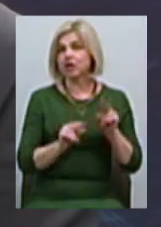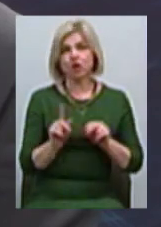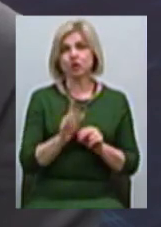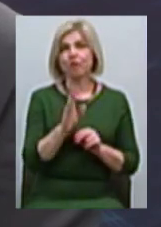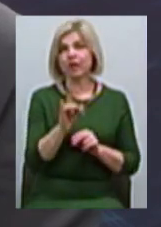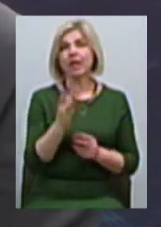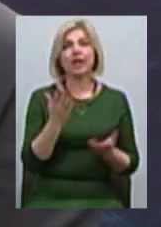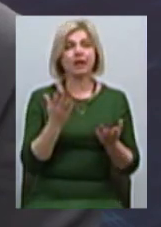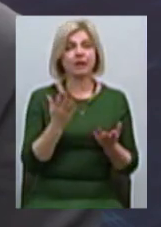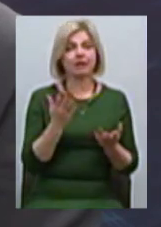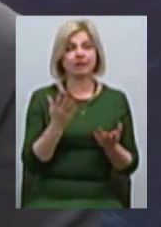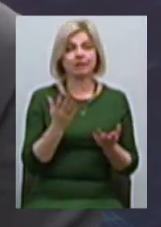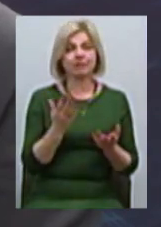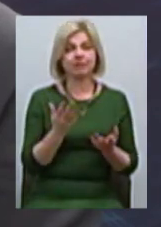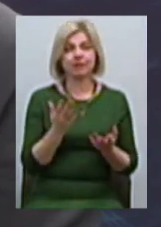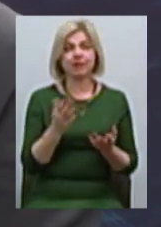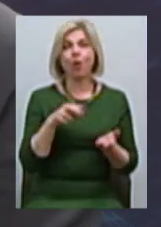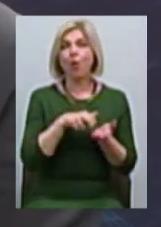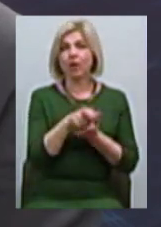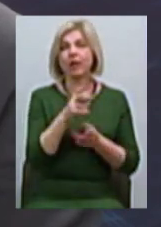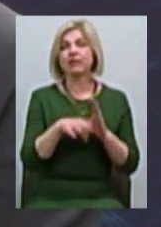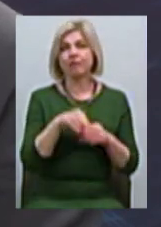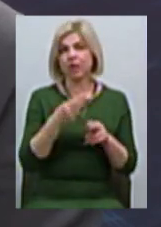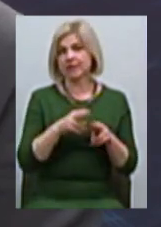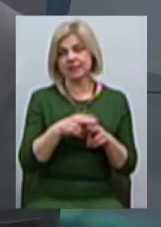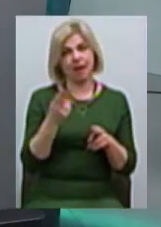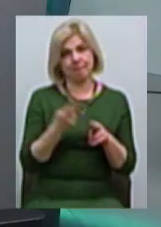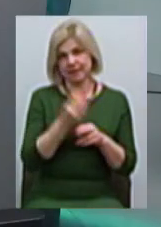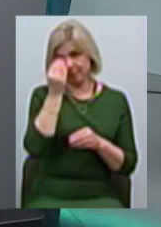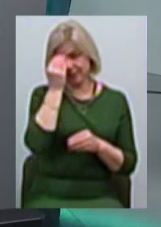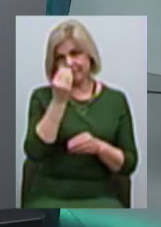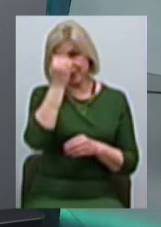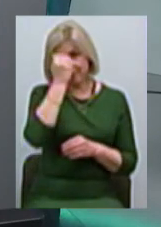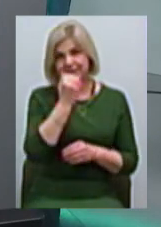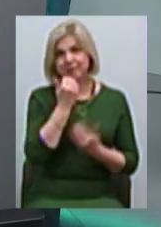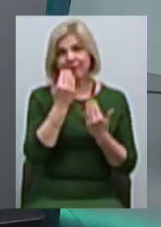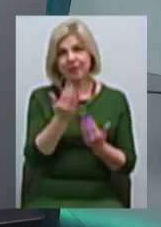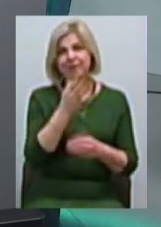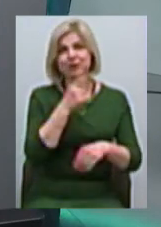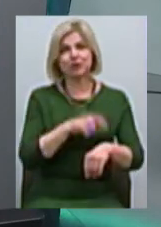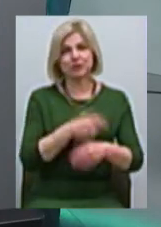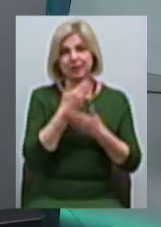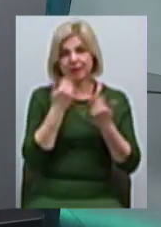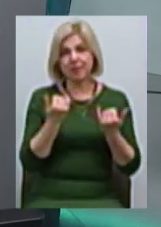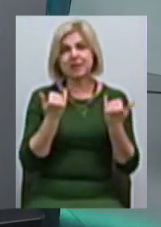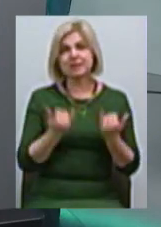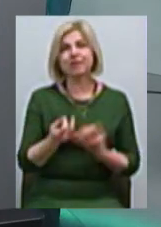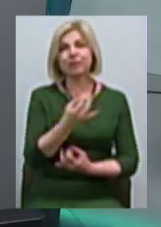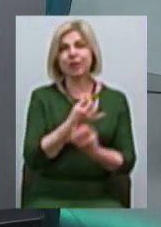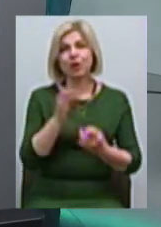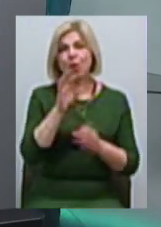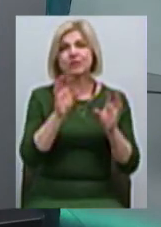вони, що ходити на вибори – це безглуздо. Спасибі вам. Часу більше немає. Сьогодні ми говорили про